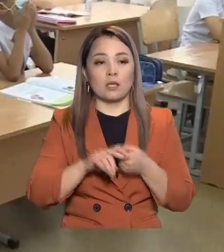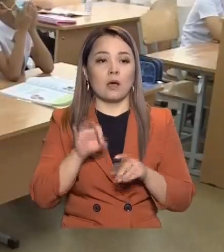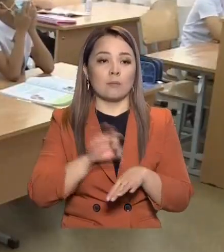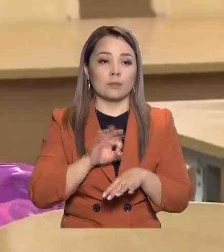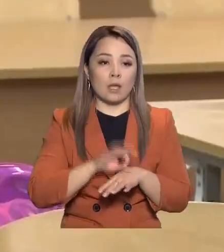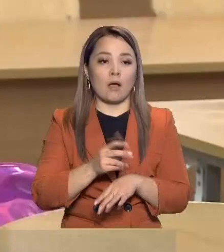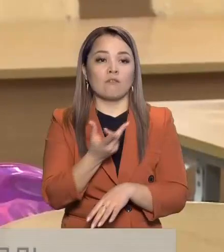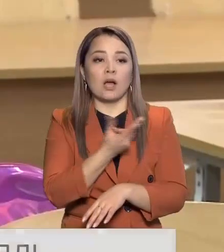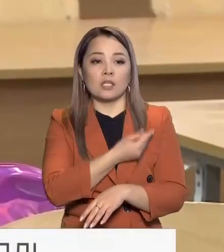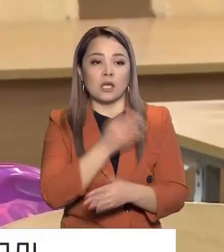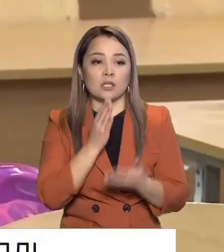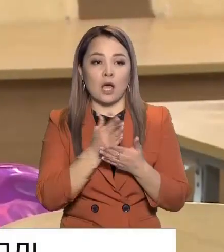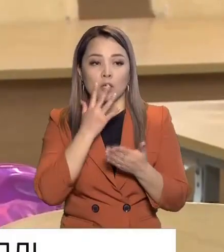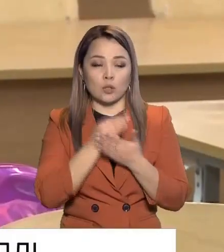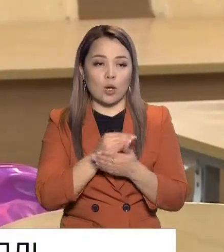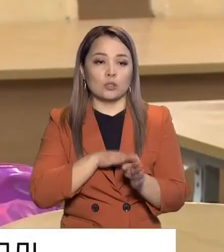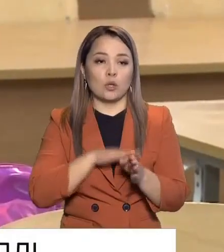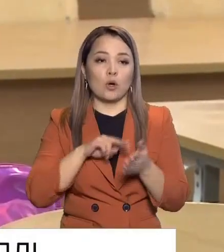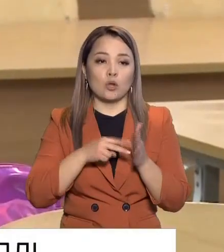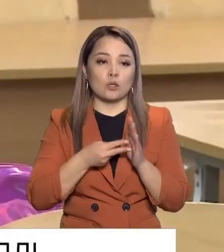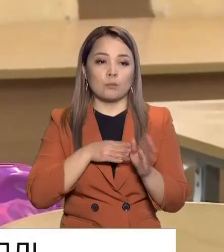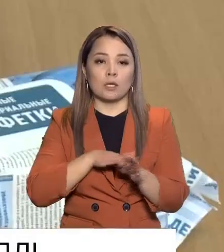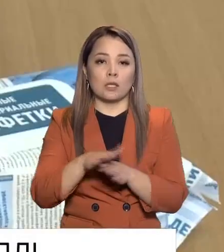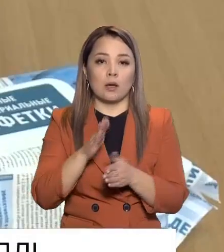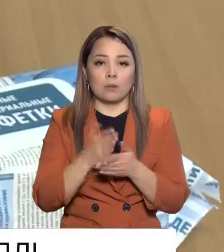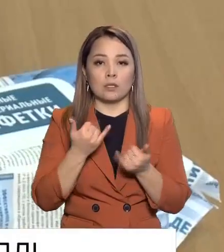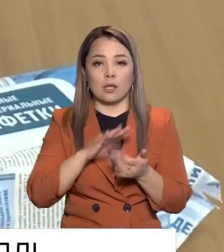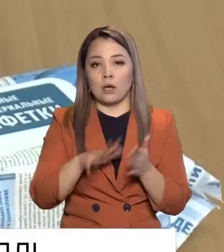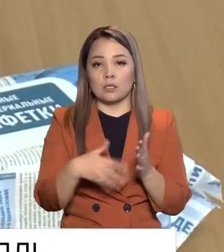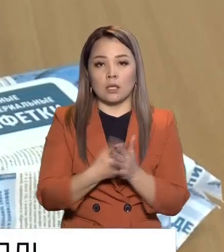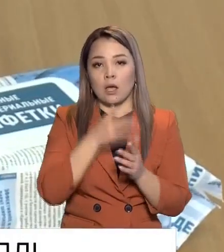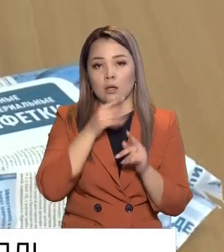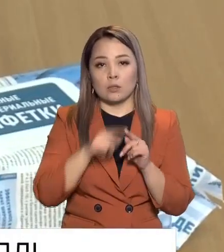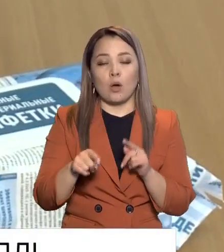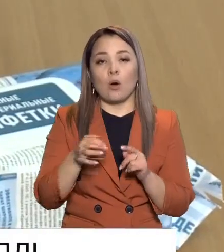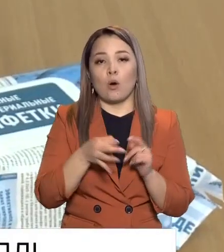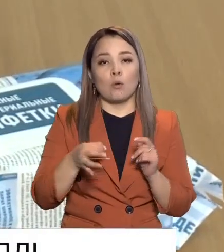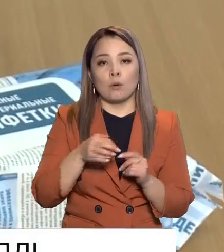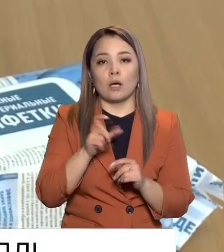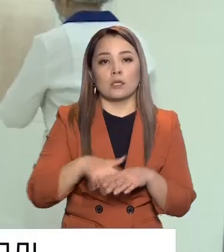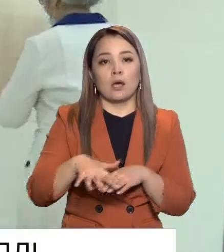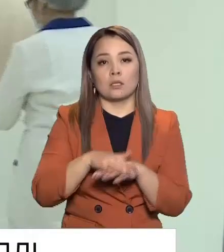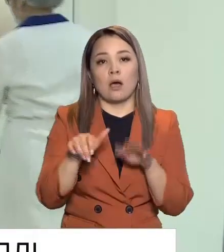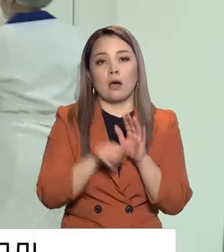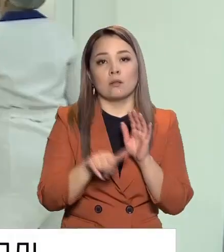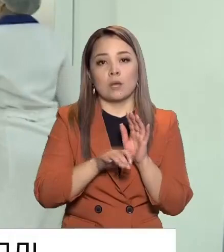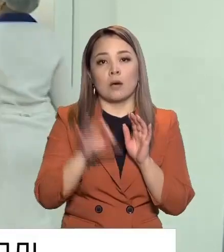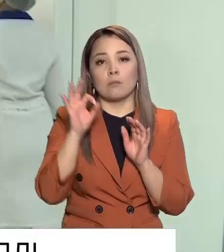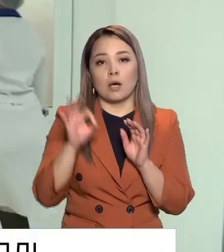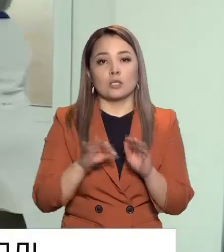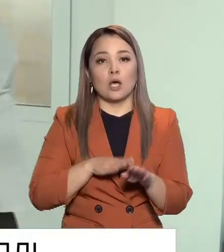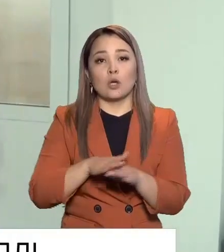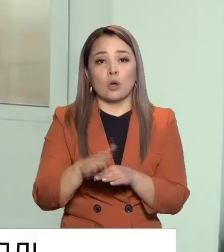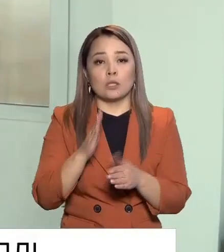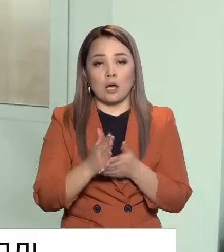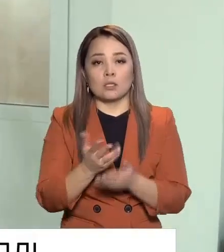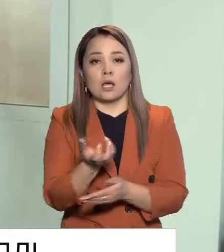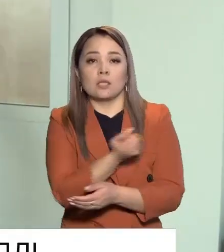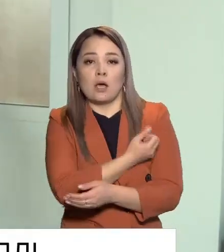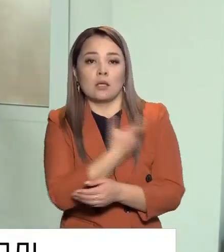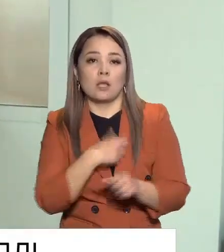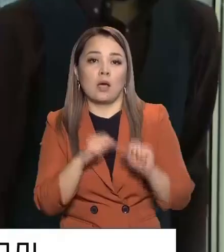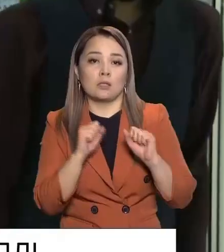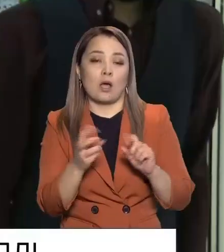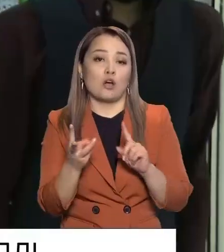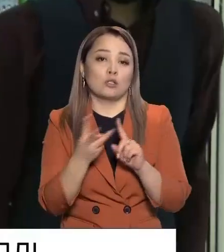қарсы вакциналау жоспарлы түрде жүріп жатыр. Осы уақытқа дейін облыс халқының 60% толық екпе алған. Ал